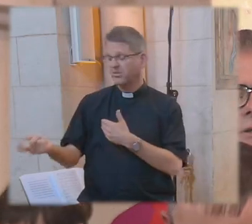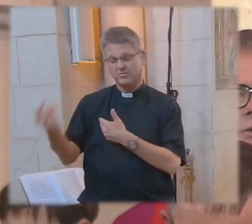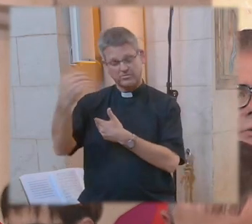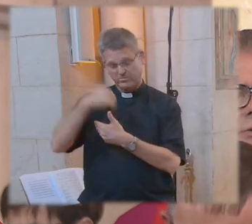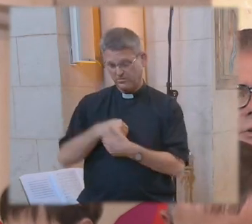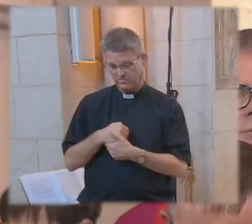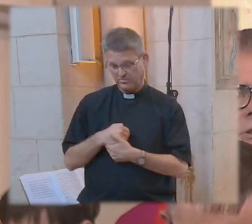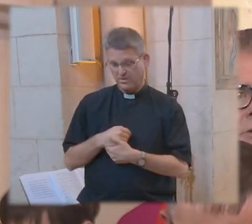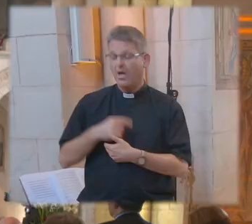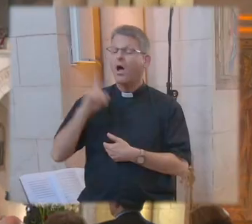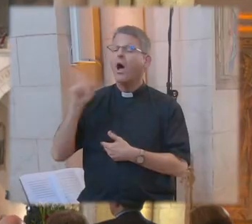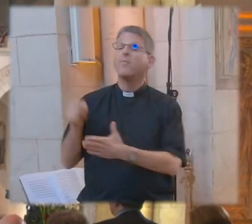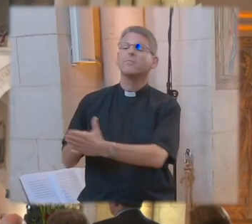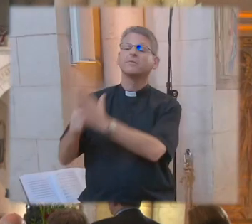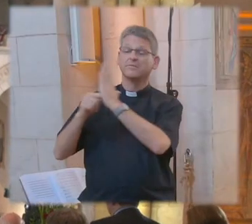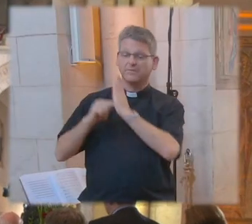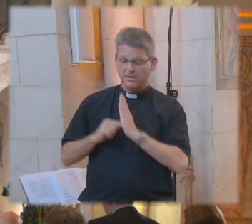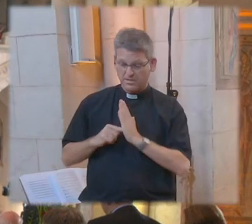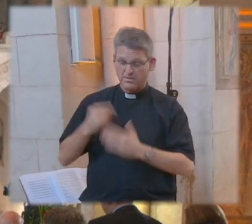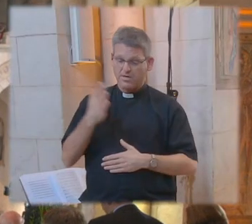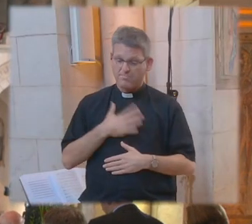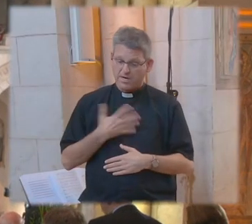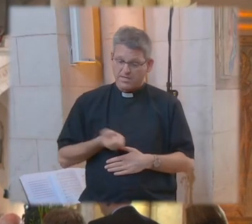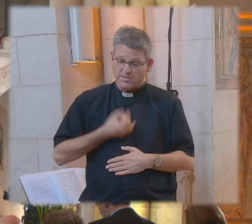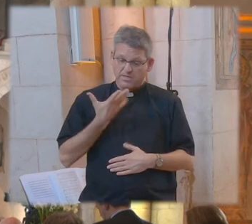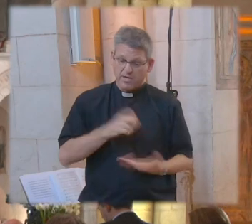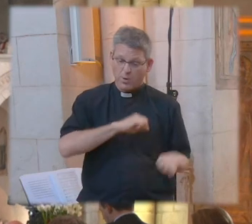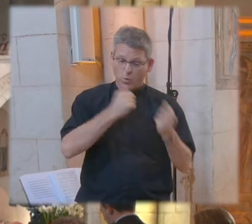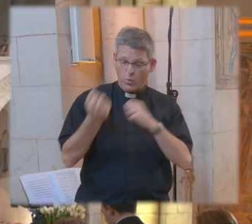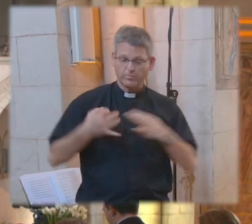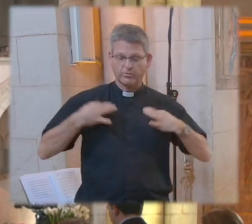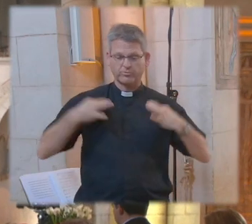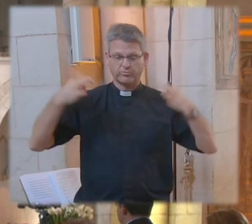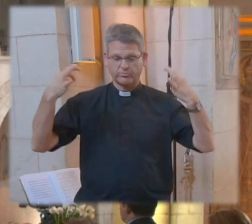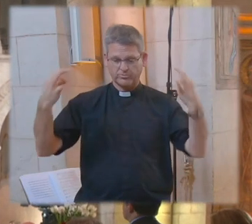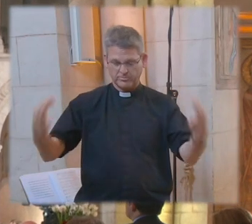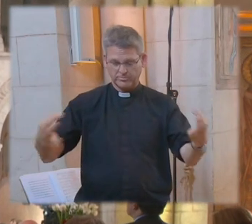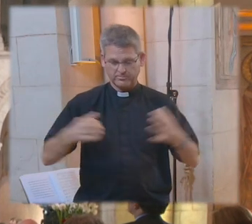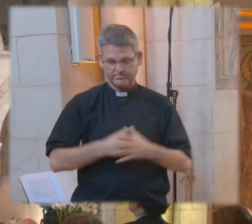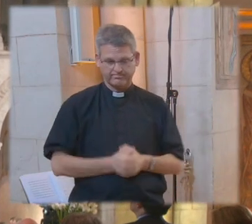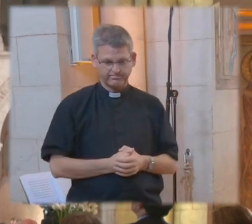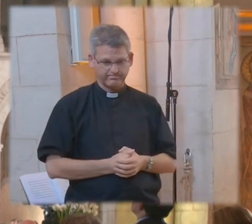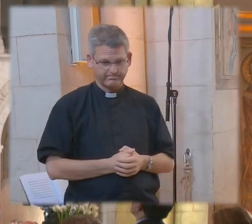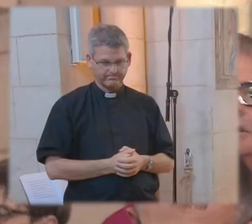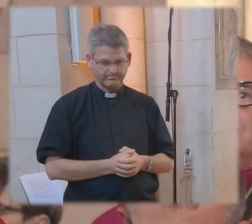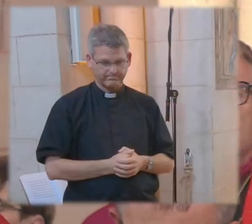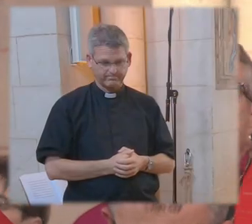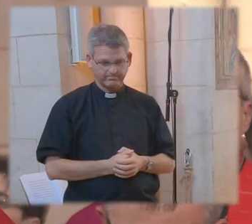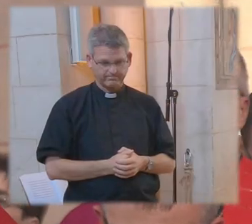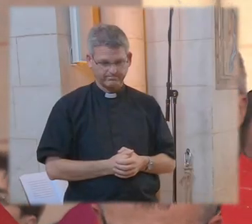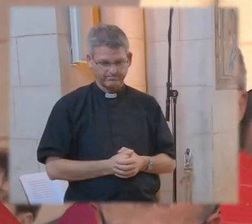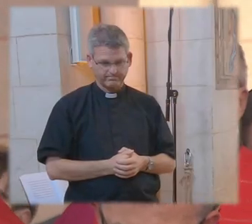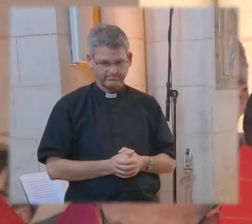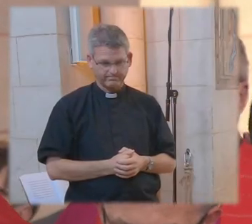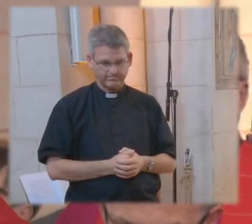würdig, dass du ein Wesen mein Dach, aber sprich dein Wort, so wird mein Seele.